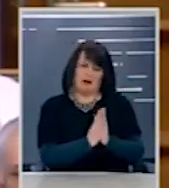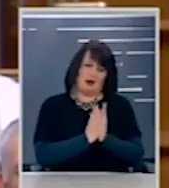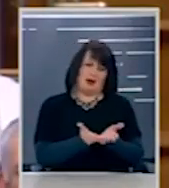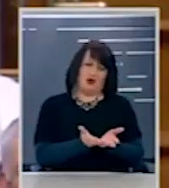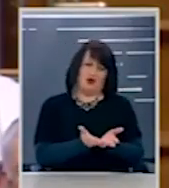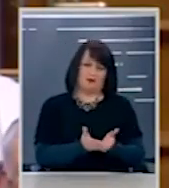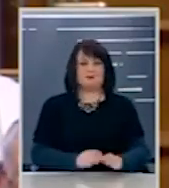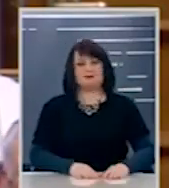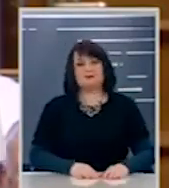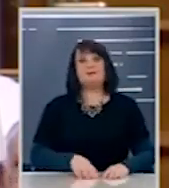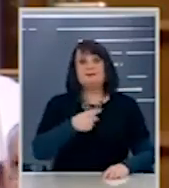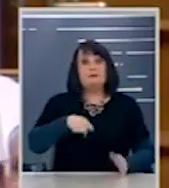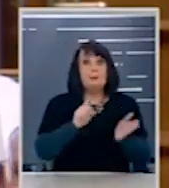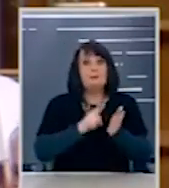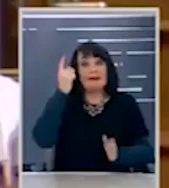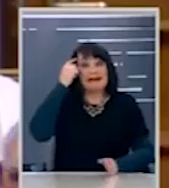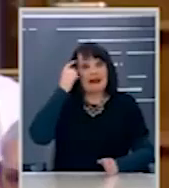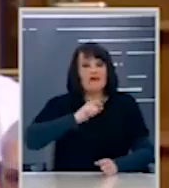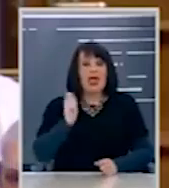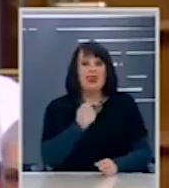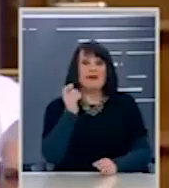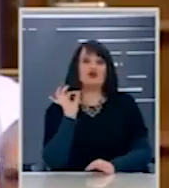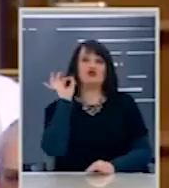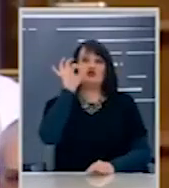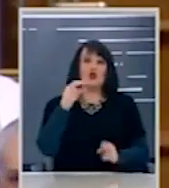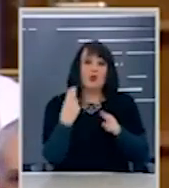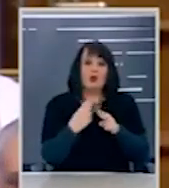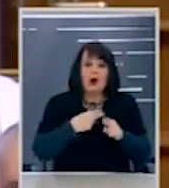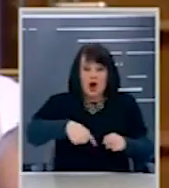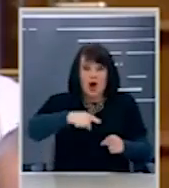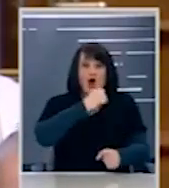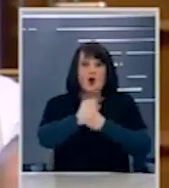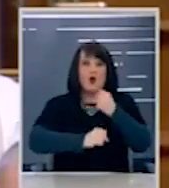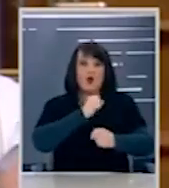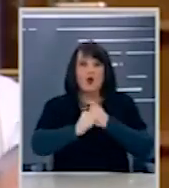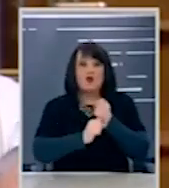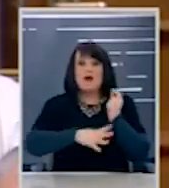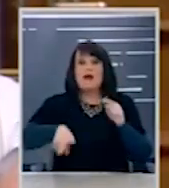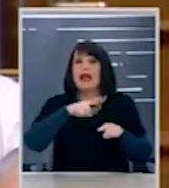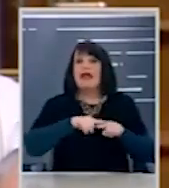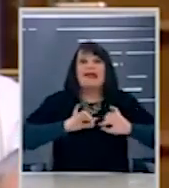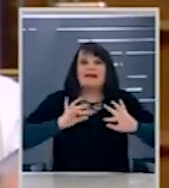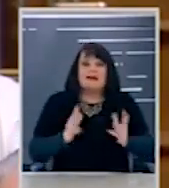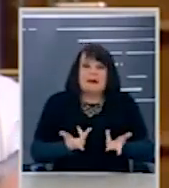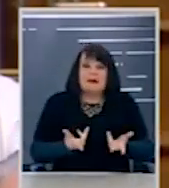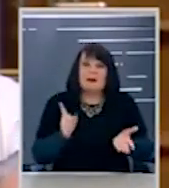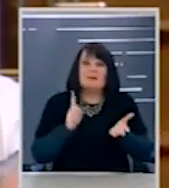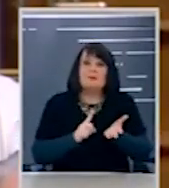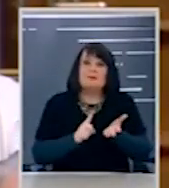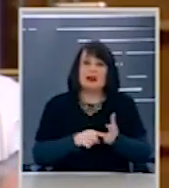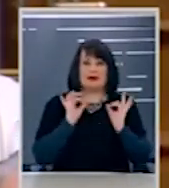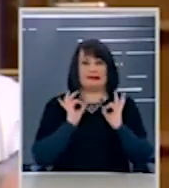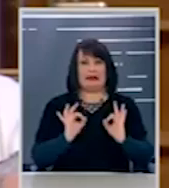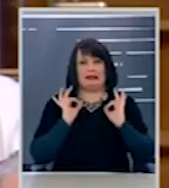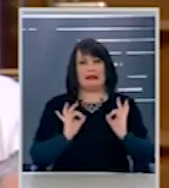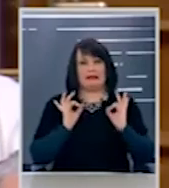Να συνειδητοποιήσουμε ότι ο μεγάλος εθνικός στόχος για τα επόμενα χρόνια, για τη χώρα, είναι να επανέλθει η κανονικότητα